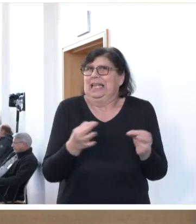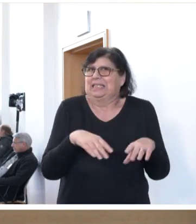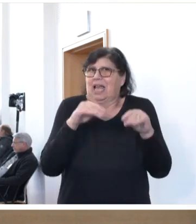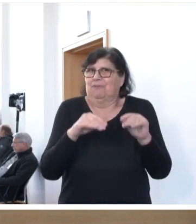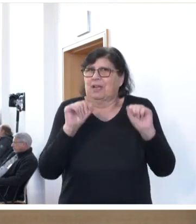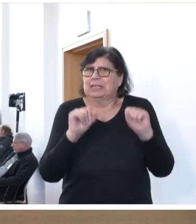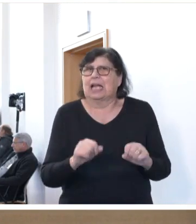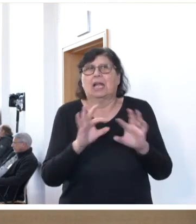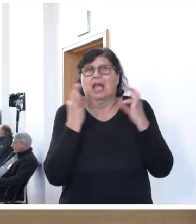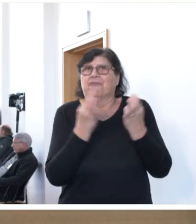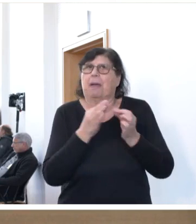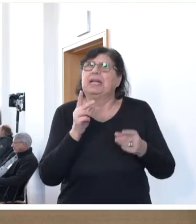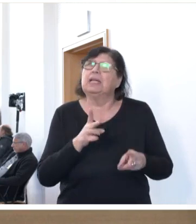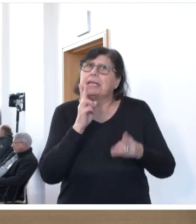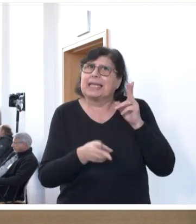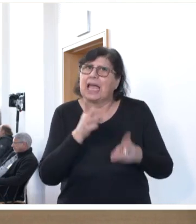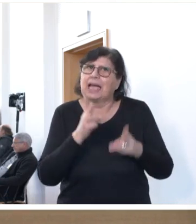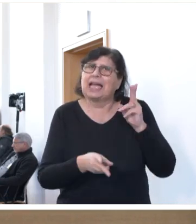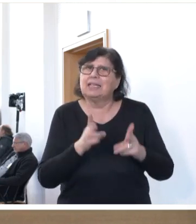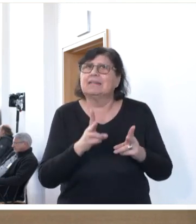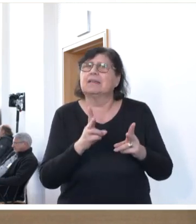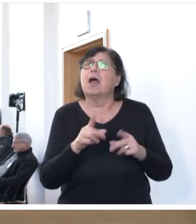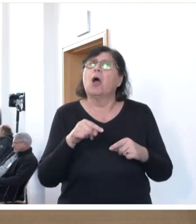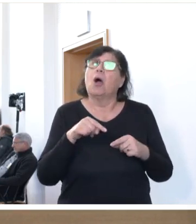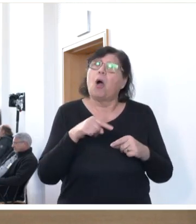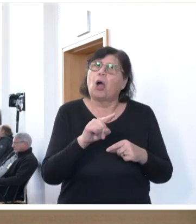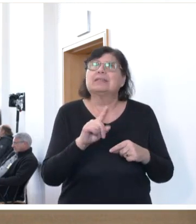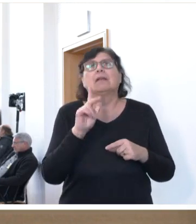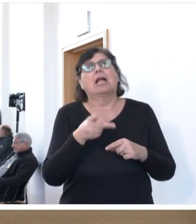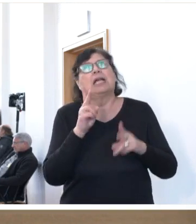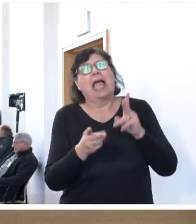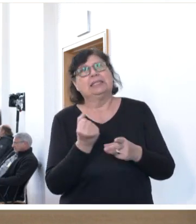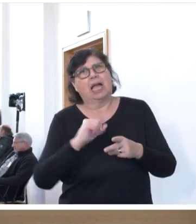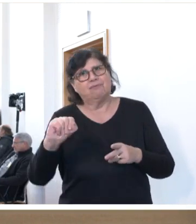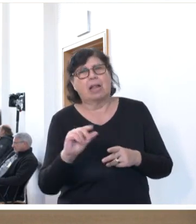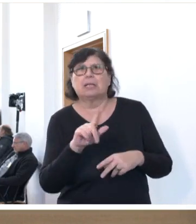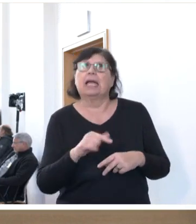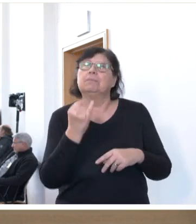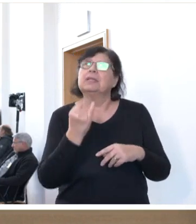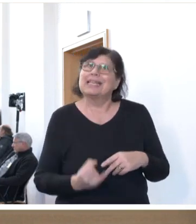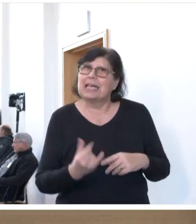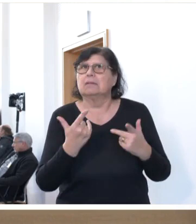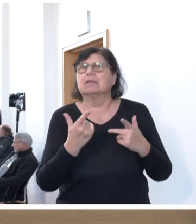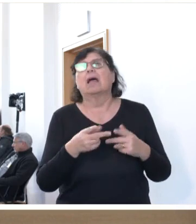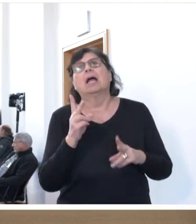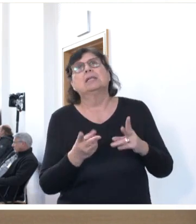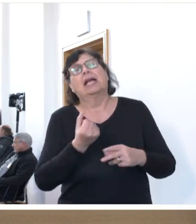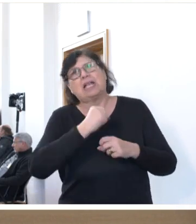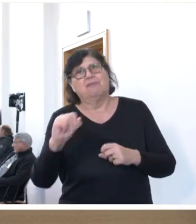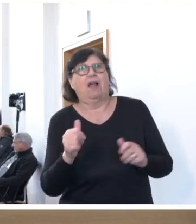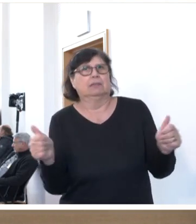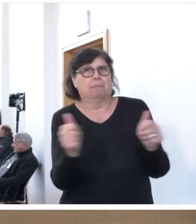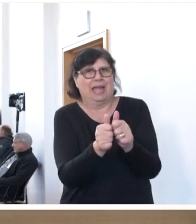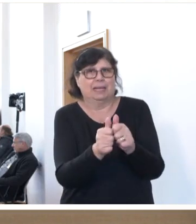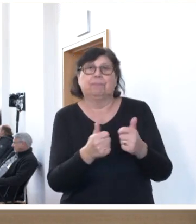das Familiengericht ordnet einem als Anwalt einem Kind als Anwältin bei.